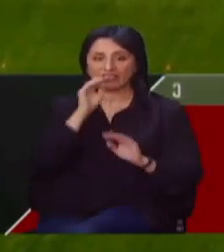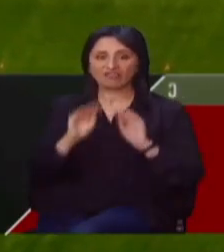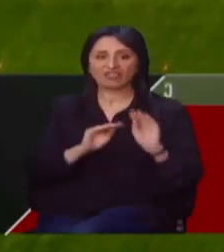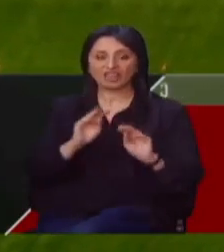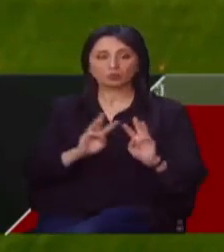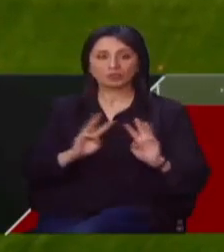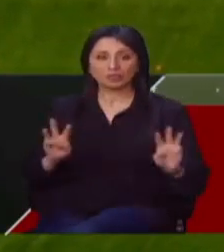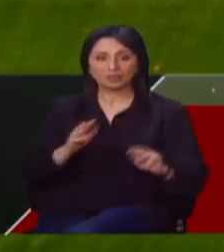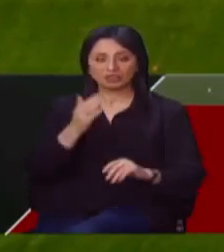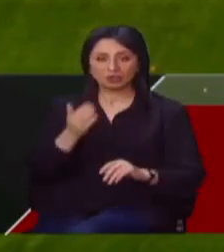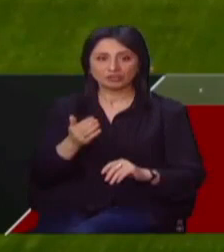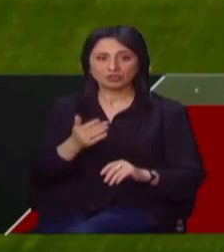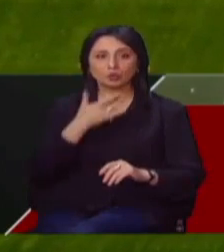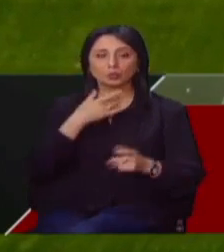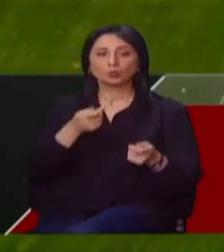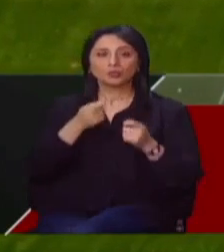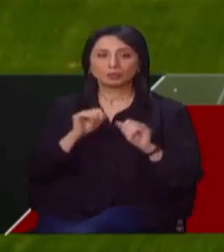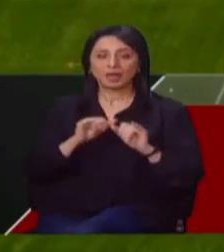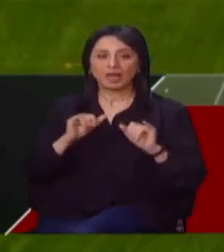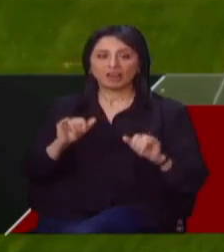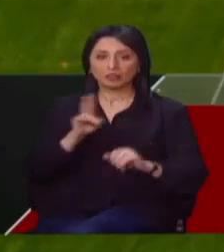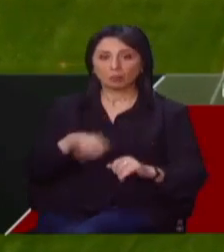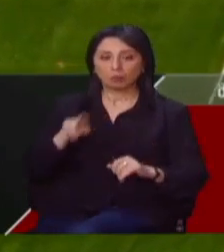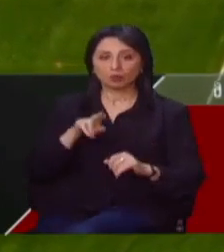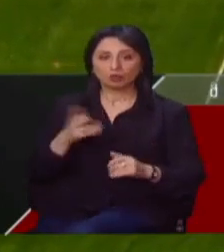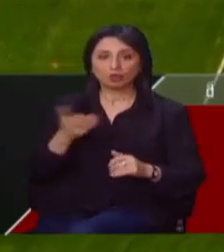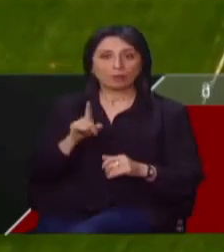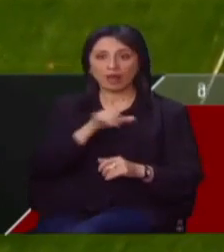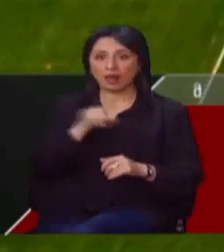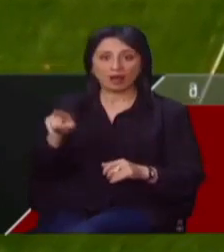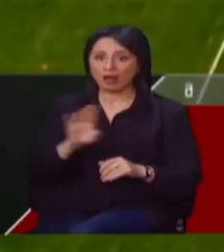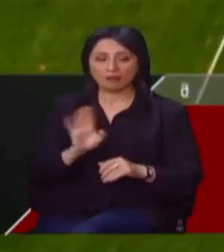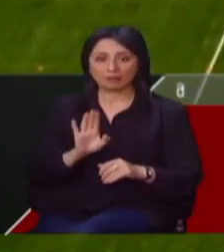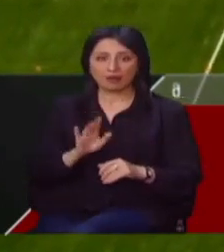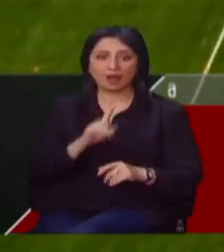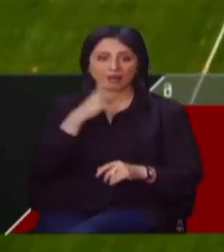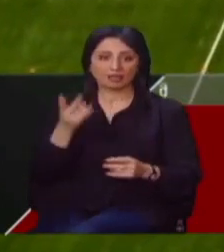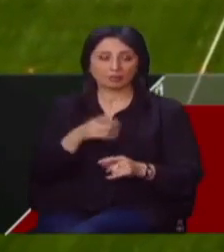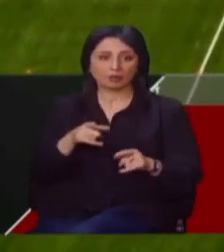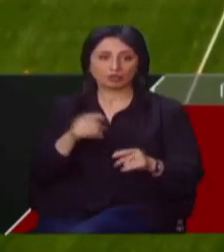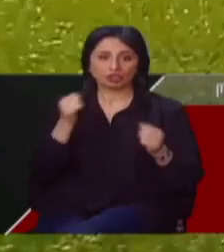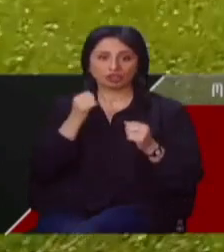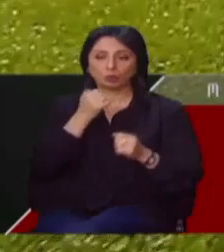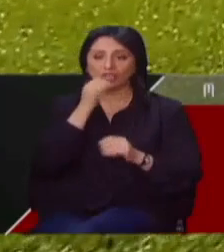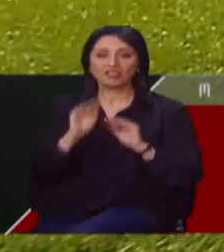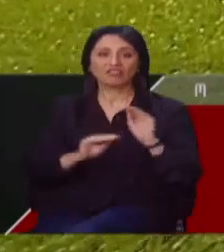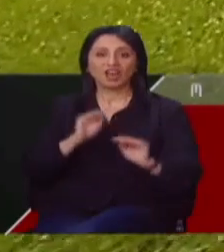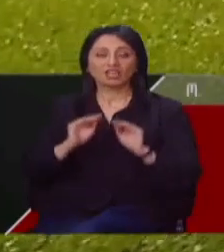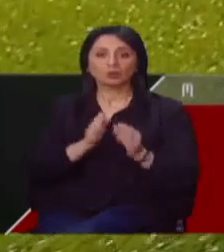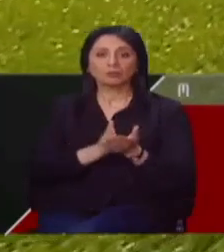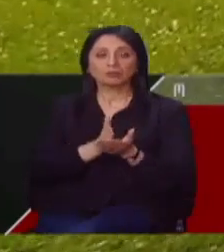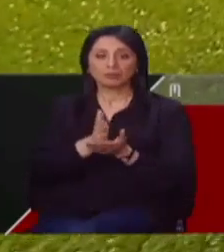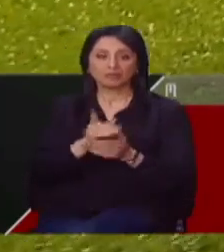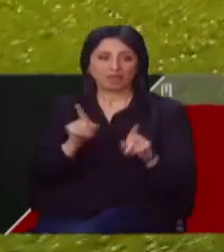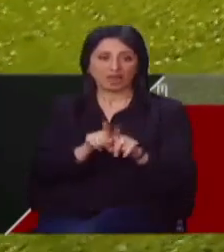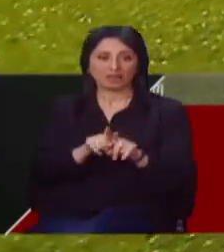ინფრასტრუქტურის სამინისტროს, მუნიციპალური განვითარების ფონდს, რომ არა ისინი, რა თქმა უნდა, სპორტის ინფრასტრუქტურის